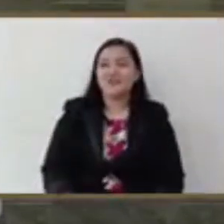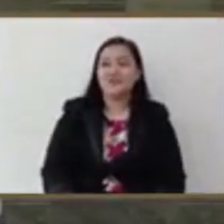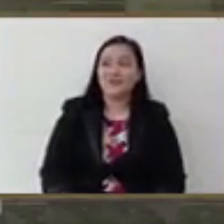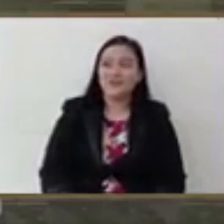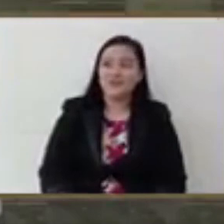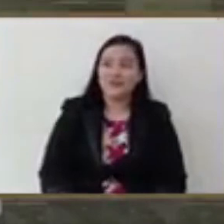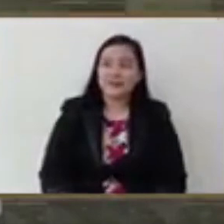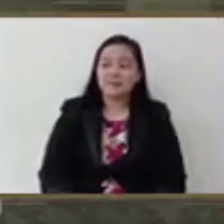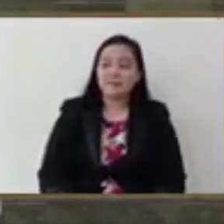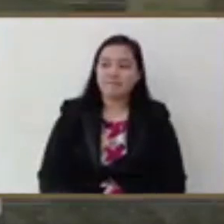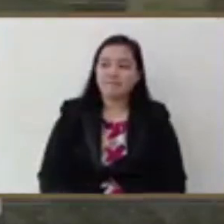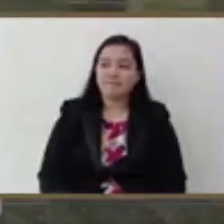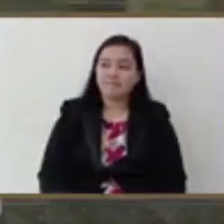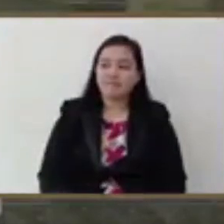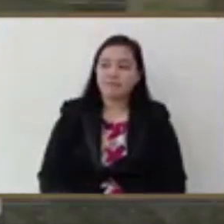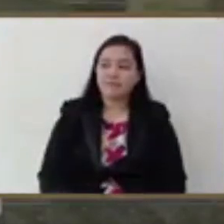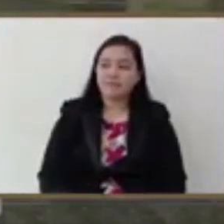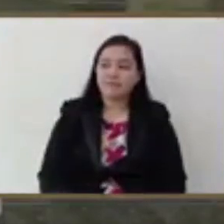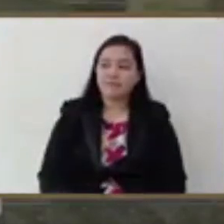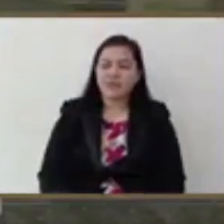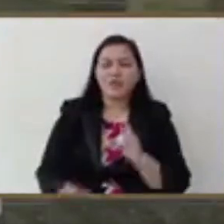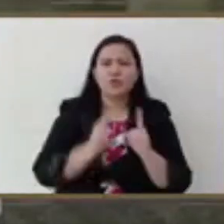alam niyo ba na nag-usap kami, Amerikano po yun.